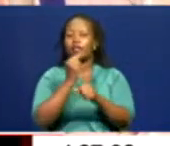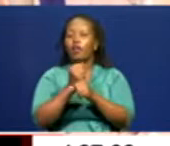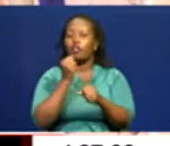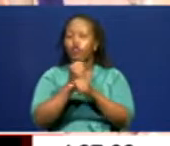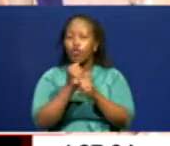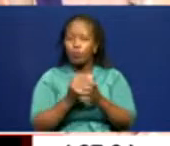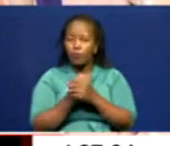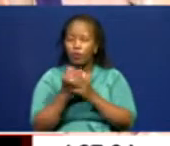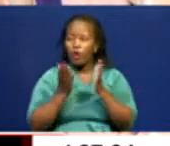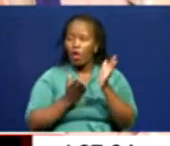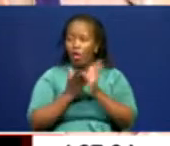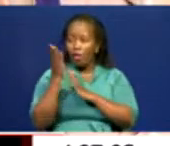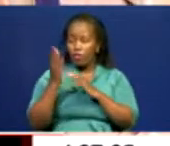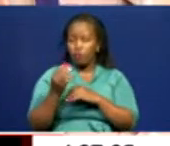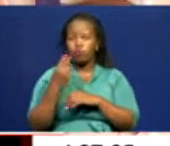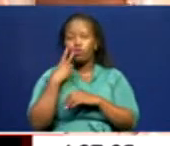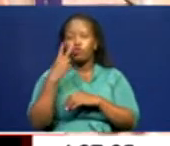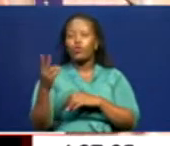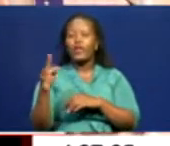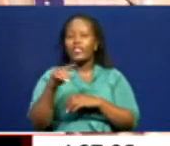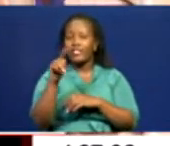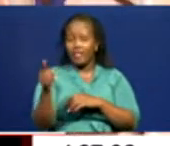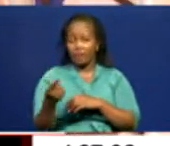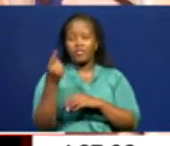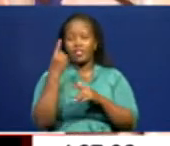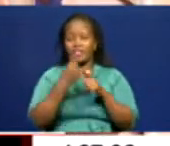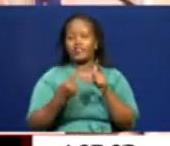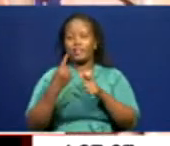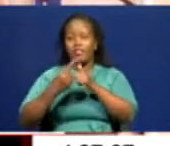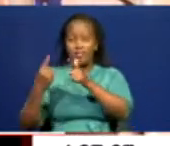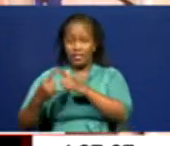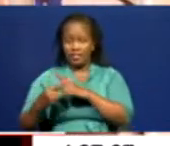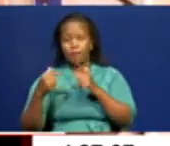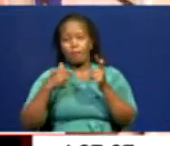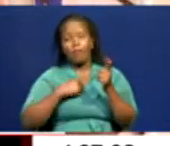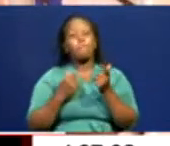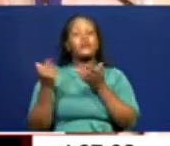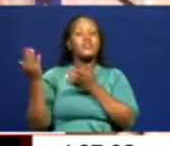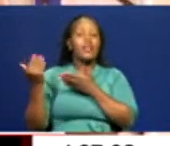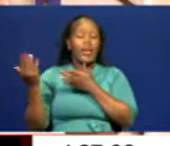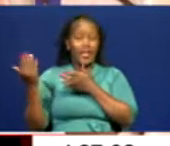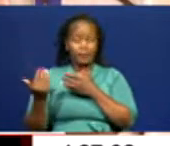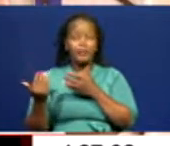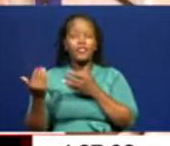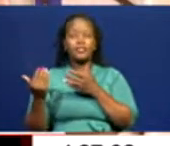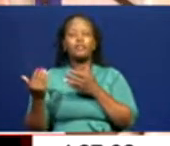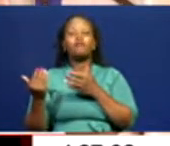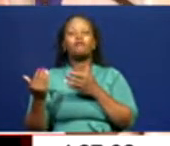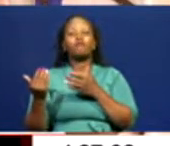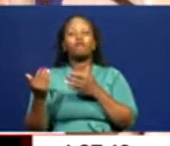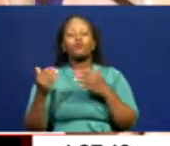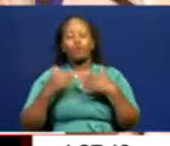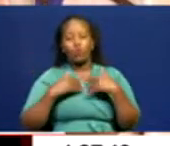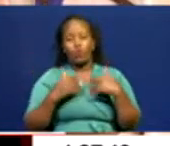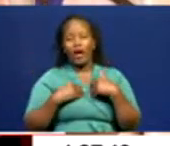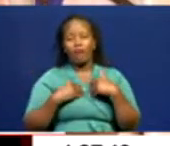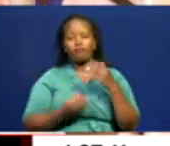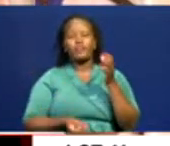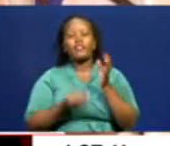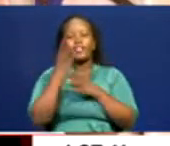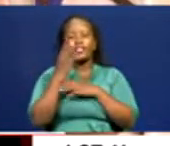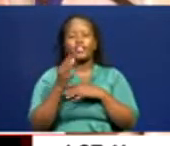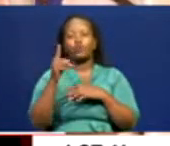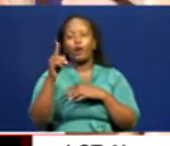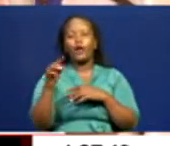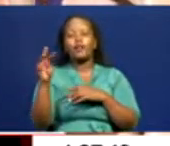hii manyumba 1,200 kila mwaka, mimi natarajia kutengeneza kazi 1,000,000